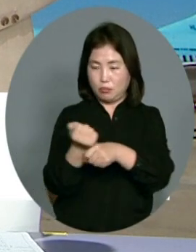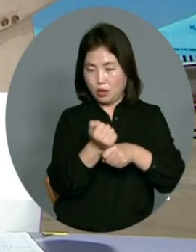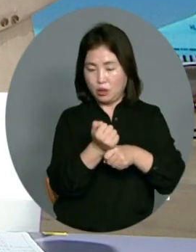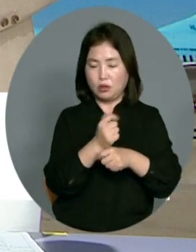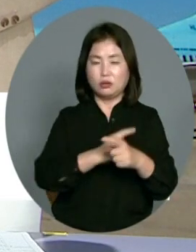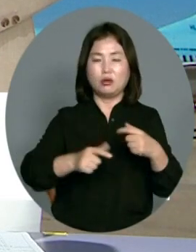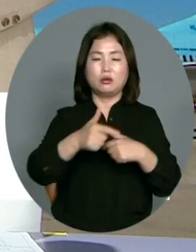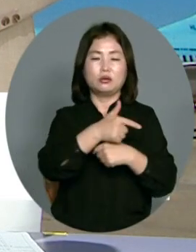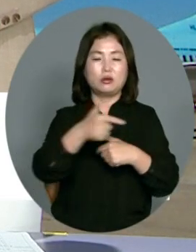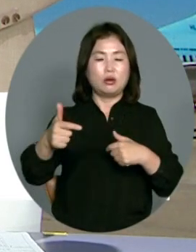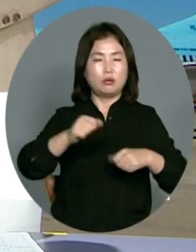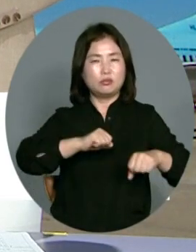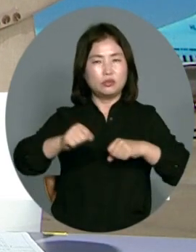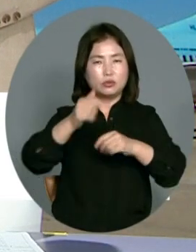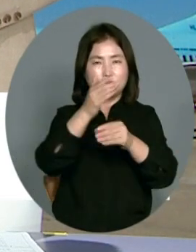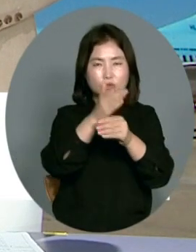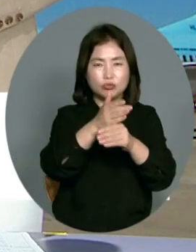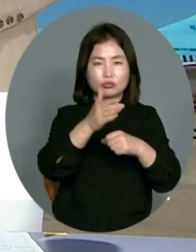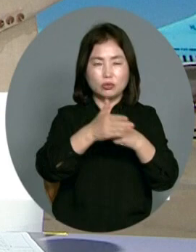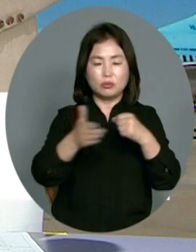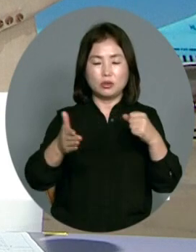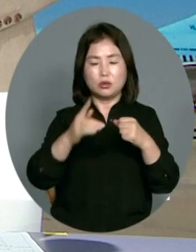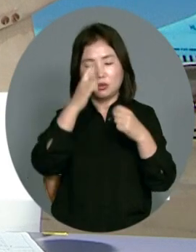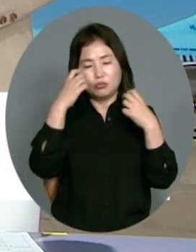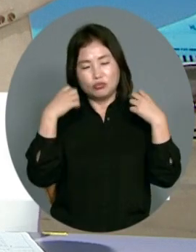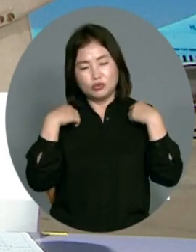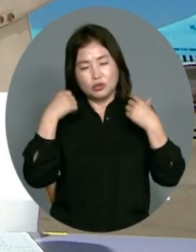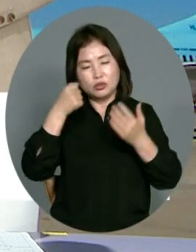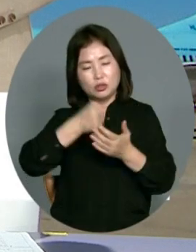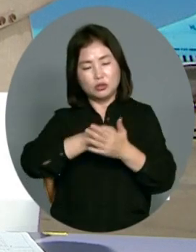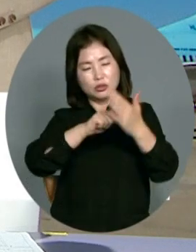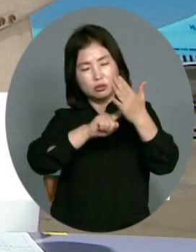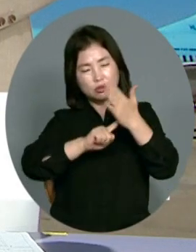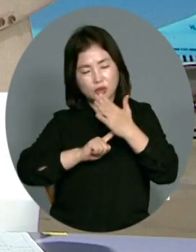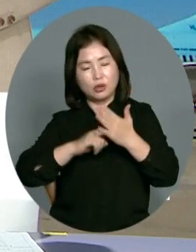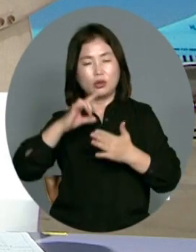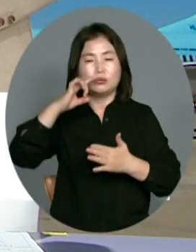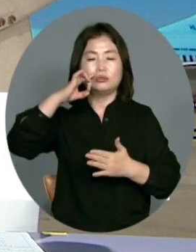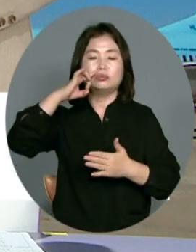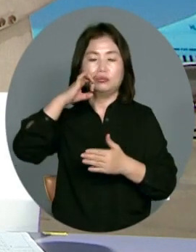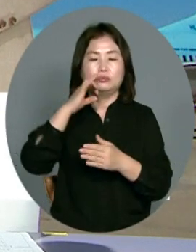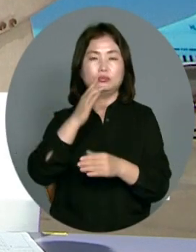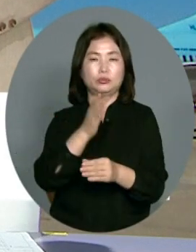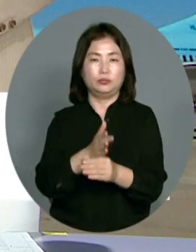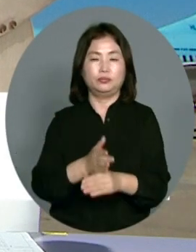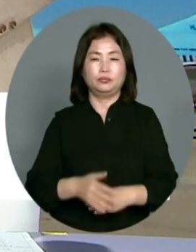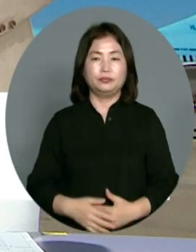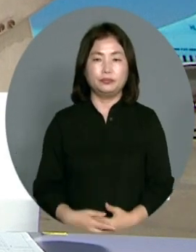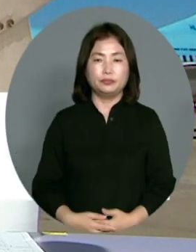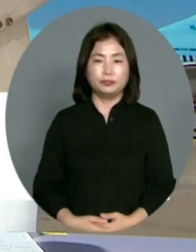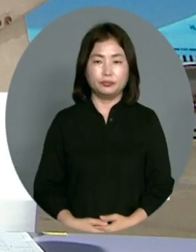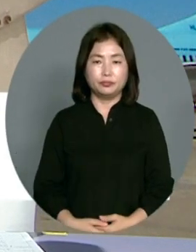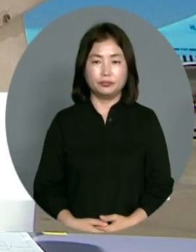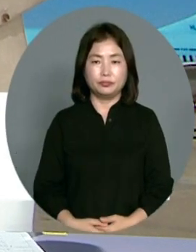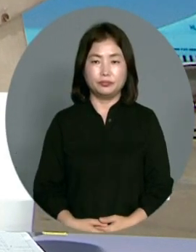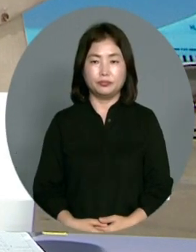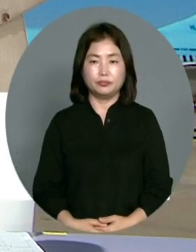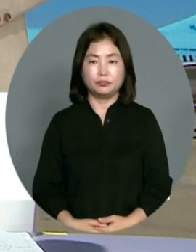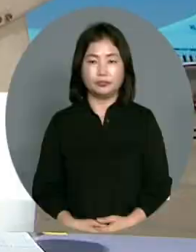규모를 키우려는 움직임을 보이고 있어 정부가 어떤 결정을 내릴지 관심이 쏠립니다. 권윤수 기자가